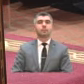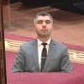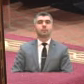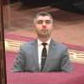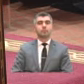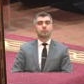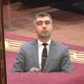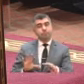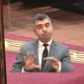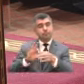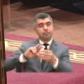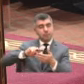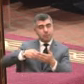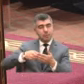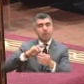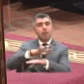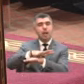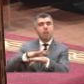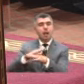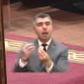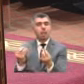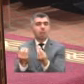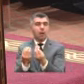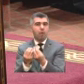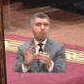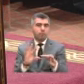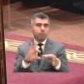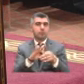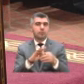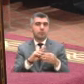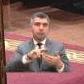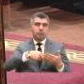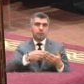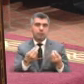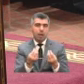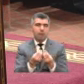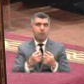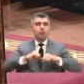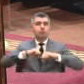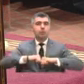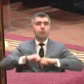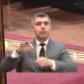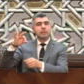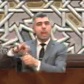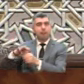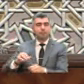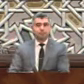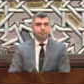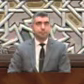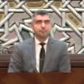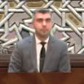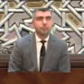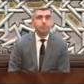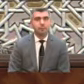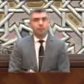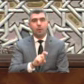مع المبادرة الوطنية للتنمية البشرية ولا مع مجالس. شكرا سيد الوزير، انتهى الوقت. تعقيب